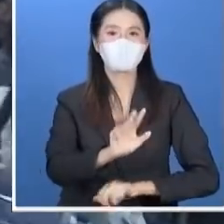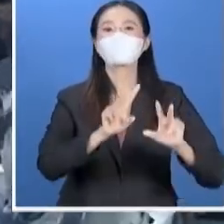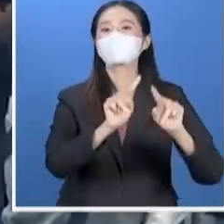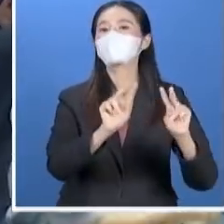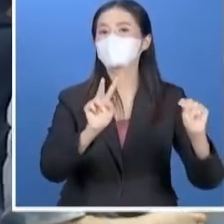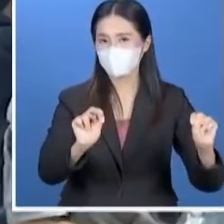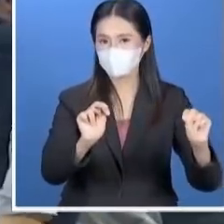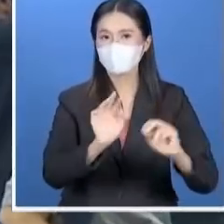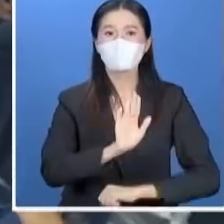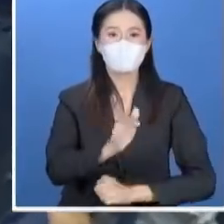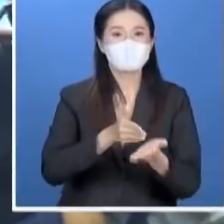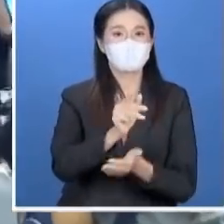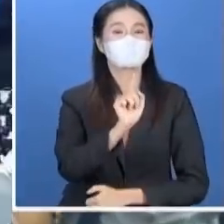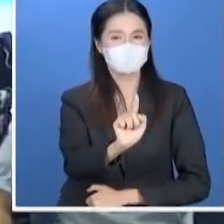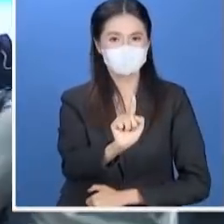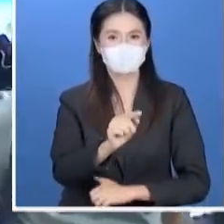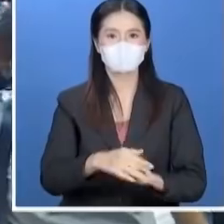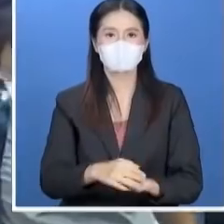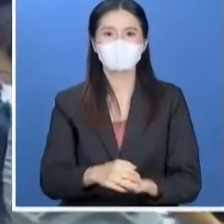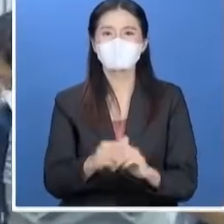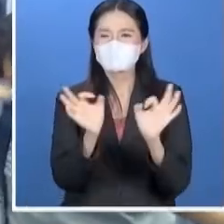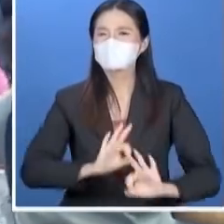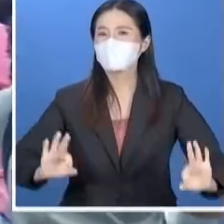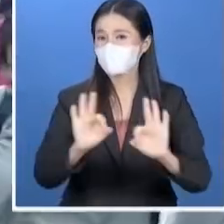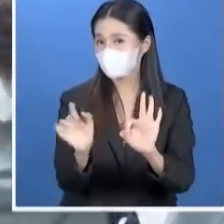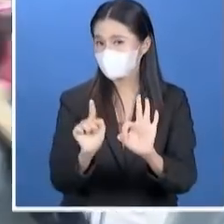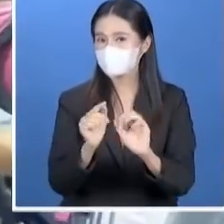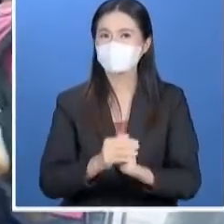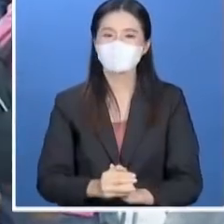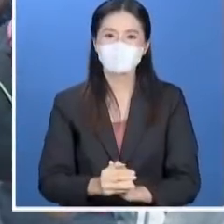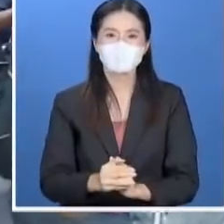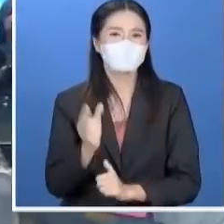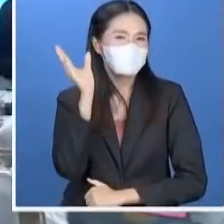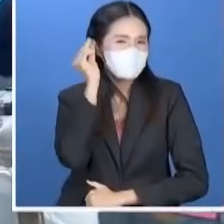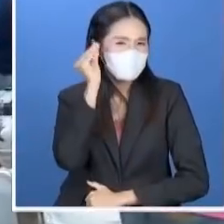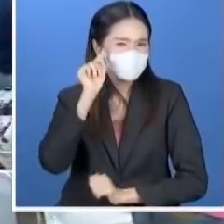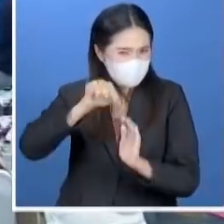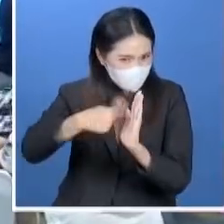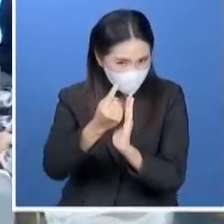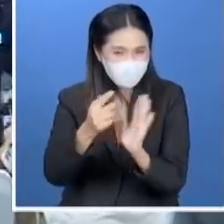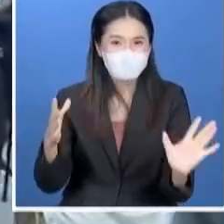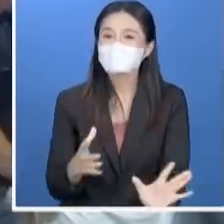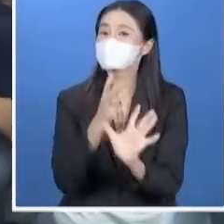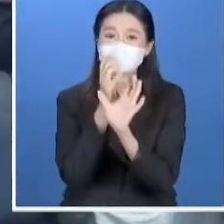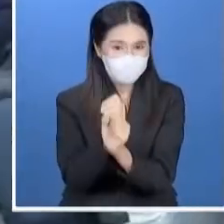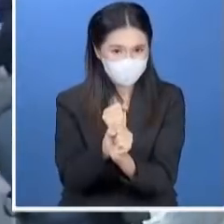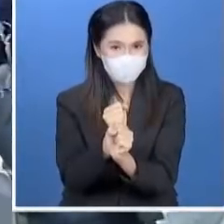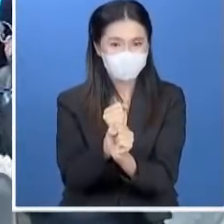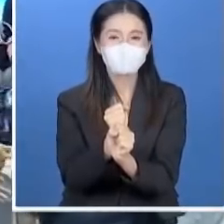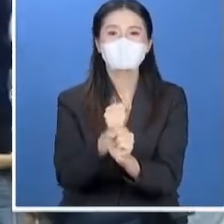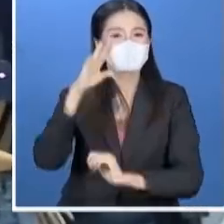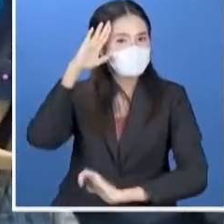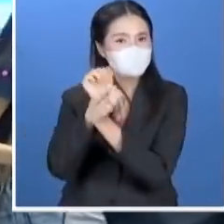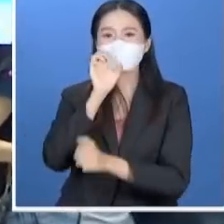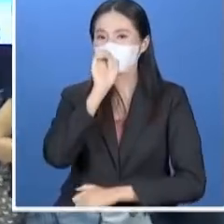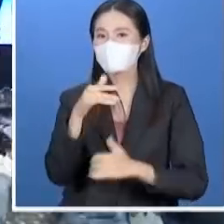ดนนทบุรีของภาคหนึ่งเองด้วยนะครับหลักใหญ่ใจความคุณผู้ชมฮะฟังมาเป็นชั่วโมงสรุปง่ายๆคือตำรว